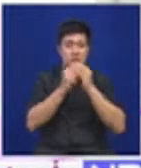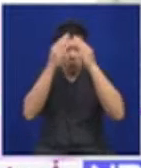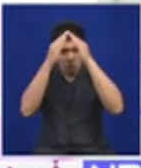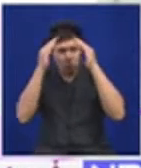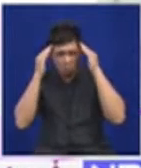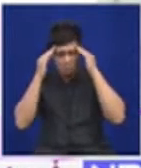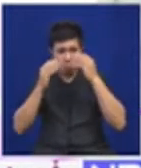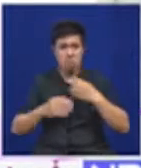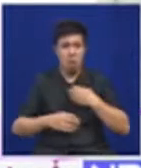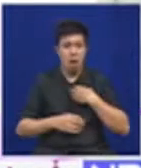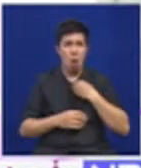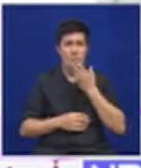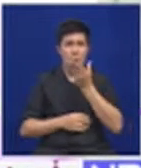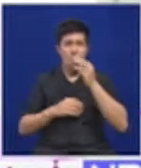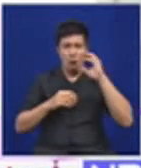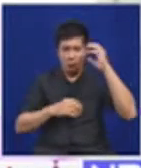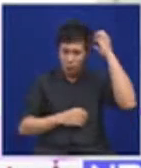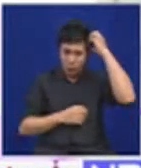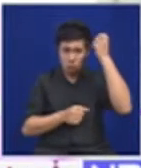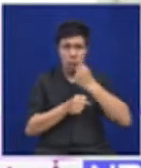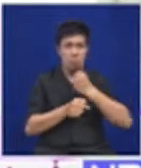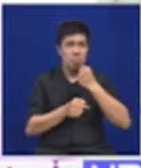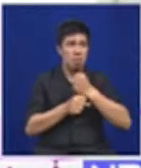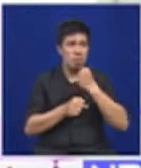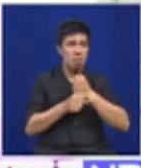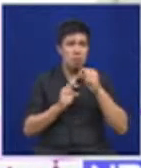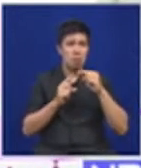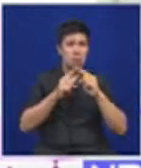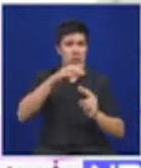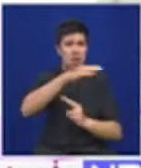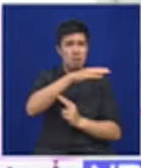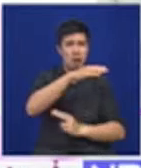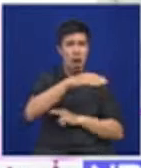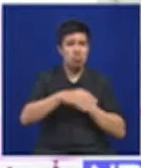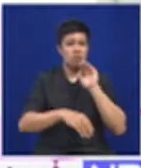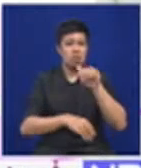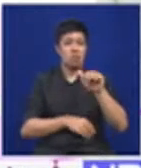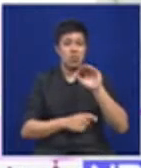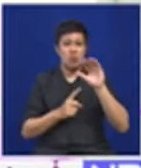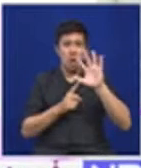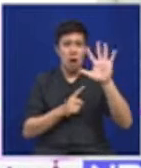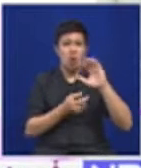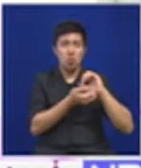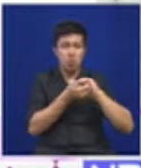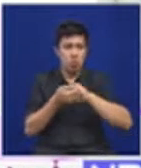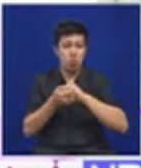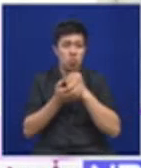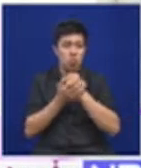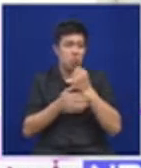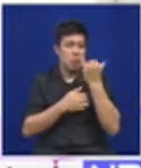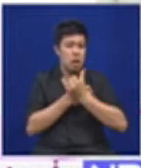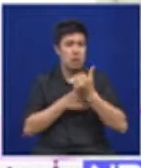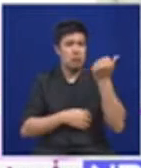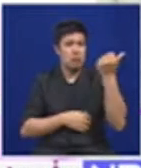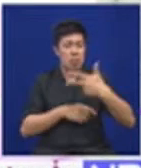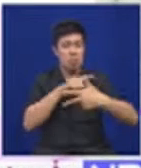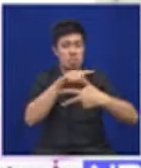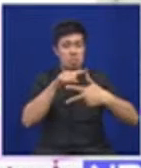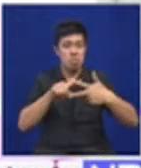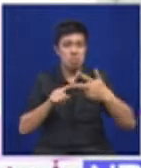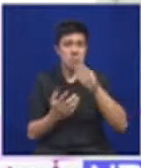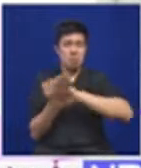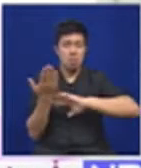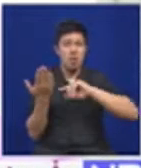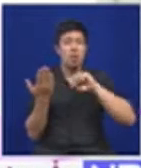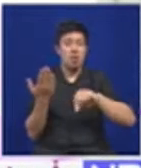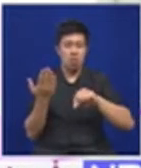ายามกดดันทางสปป.ลาวอยู่แล้วเพราะยังไงสะพานแห่งที่ห้าเนี่ยมันเป็นการเอื้อประโยชน์ระหว่าง2-3ชาติในภูมิภาคนี้นะครับดังนั้นผ